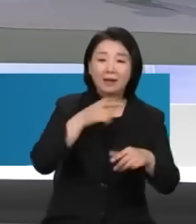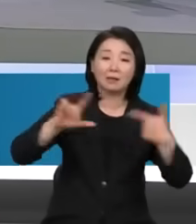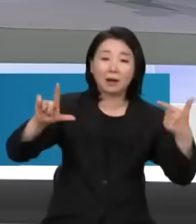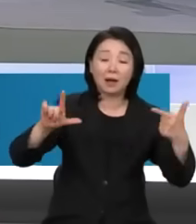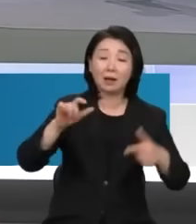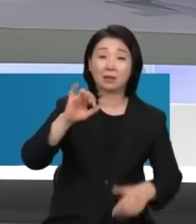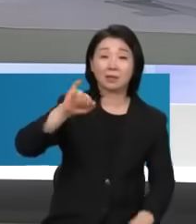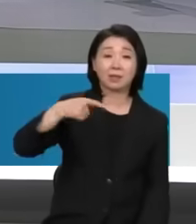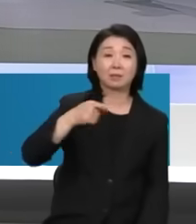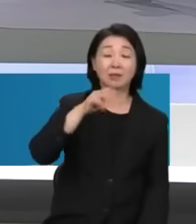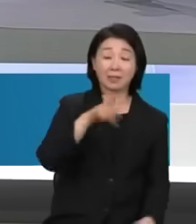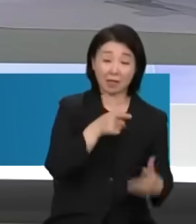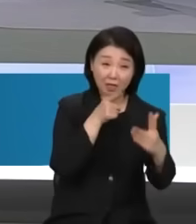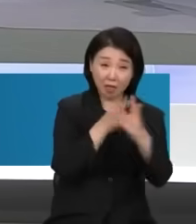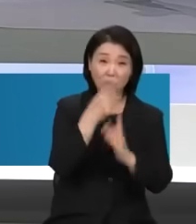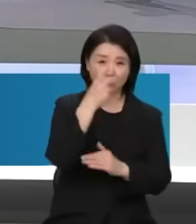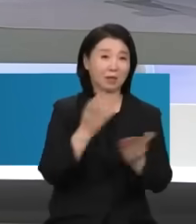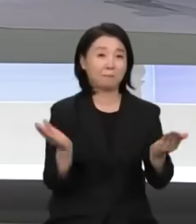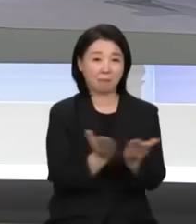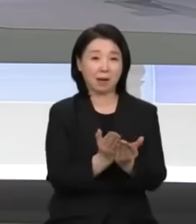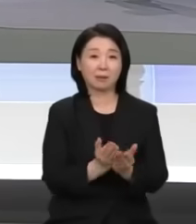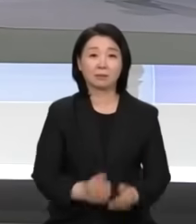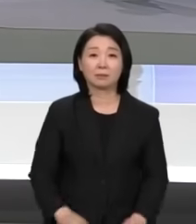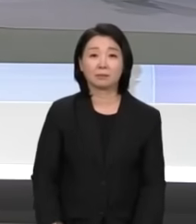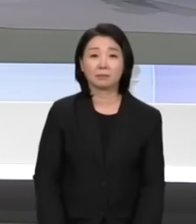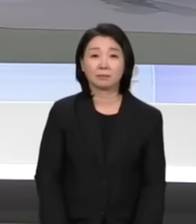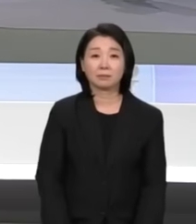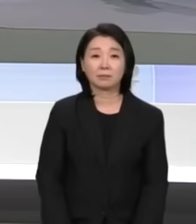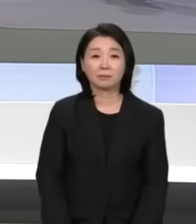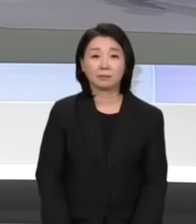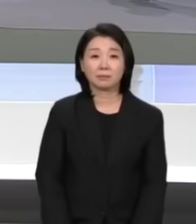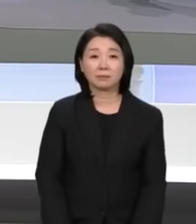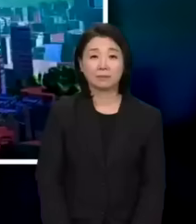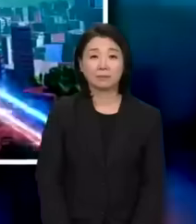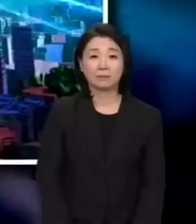jbc 예측 조사는 일치했습니다 이지혜